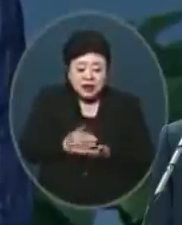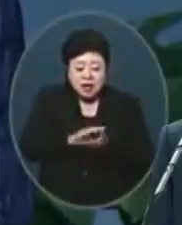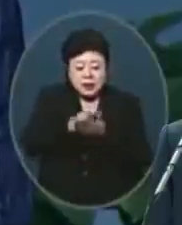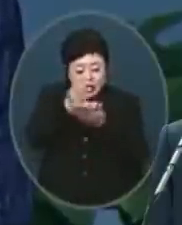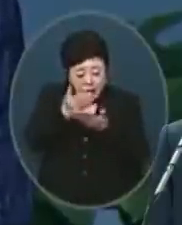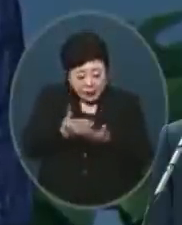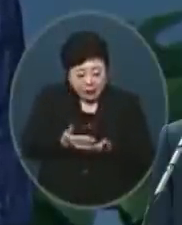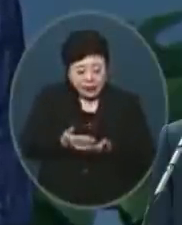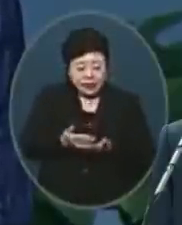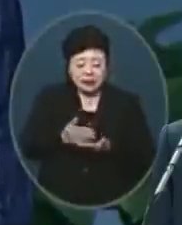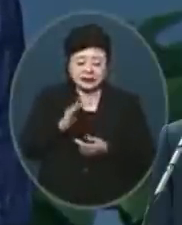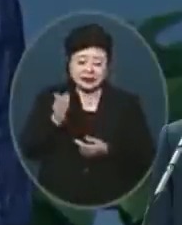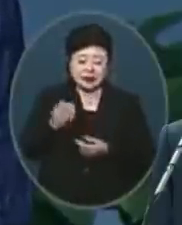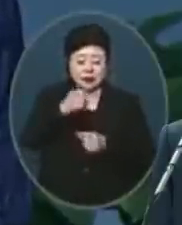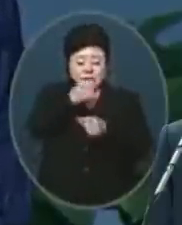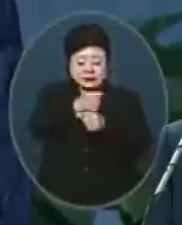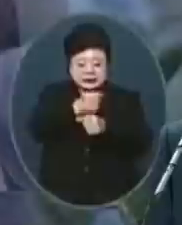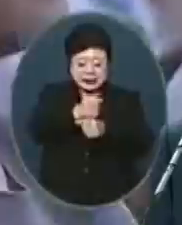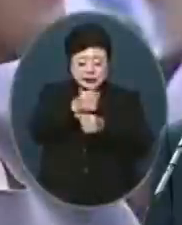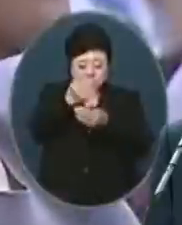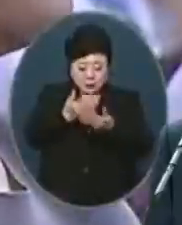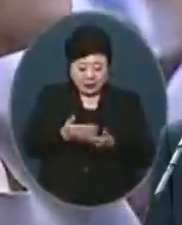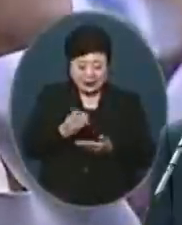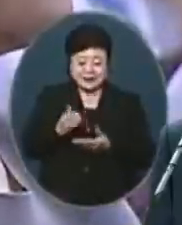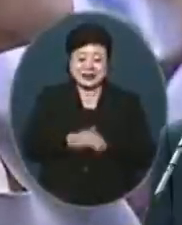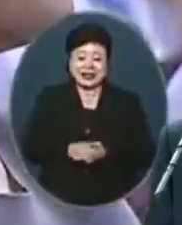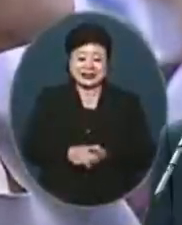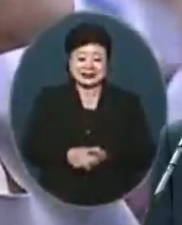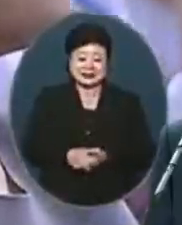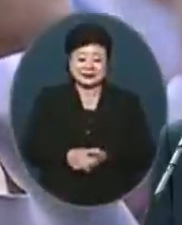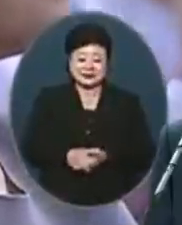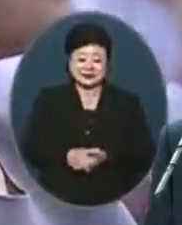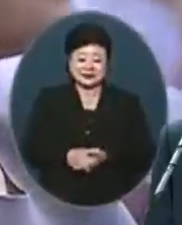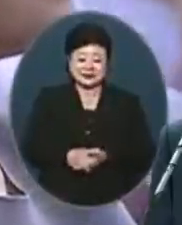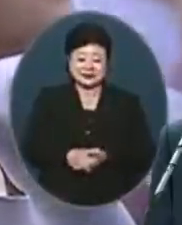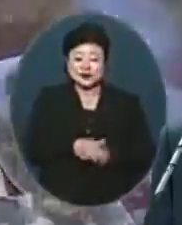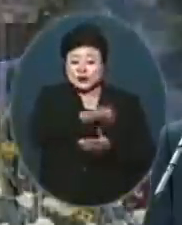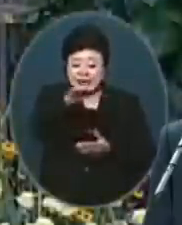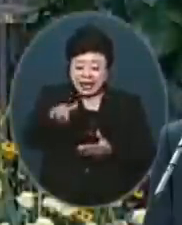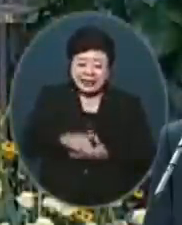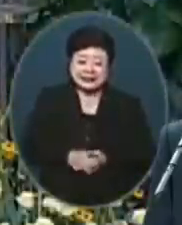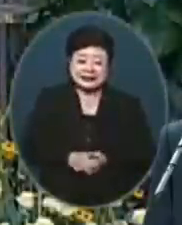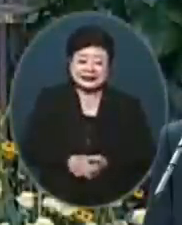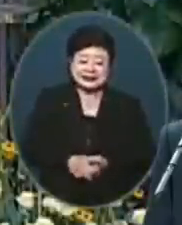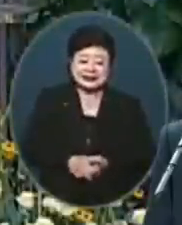변화를 가져오고 창조를 가져오게 되는 것입니다. 우리가